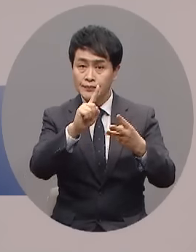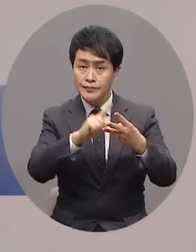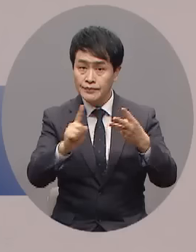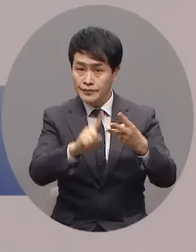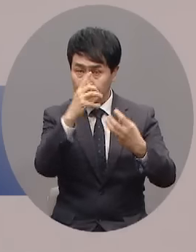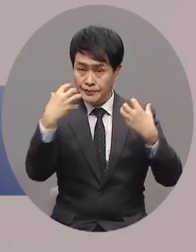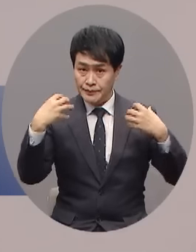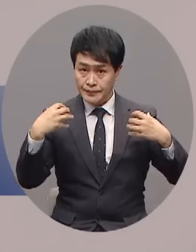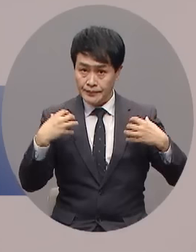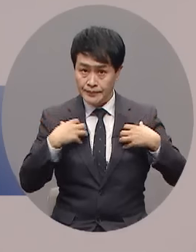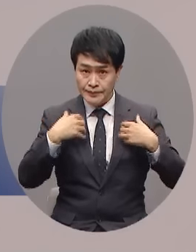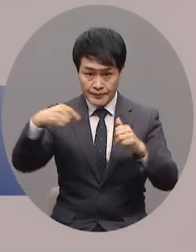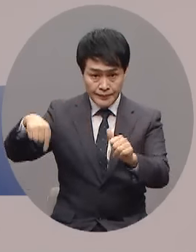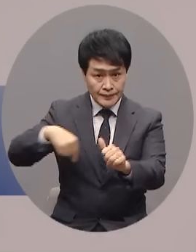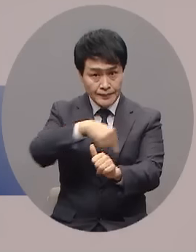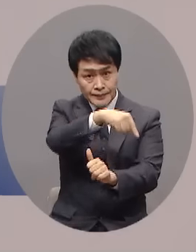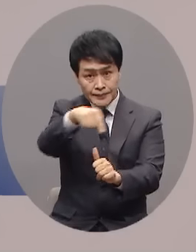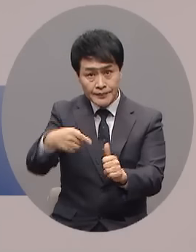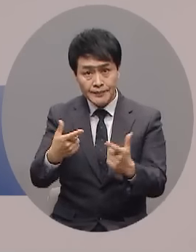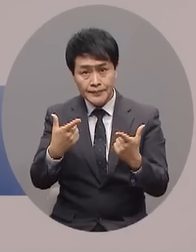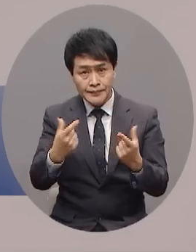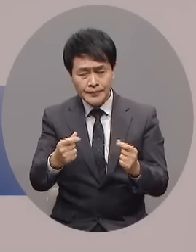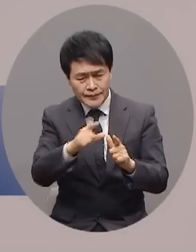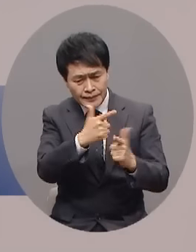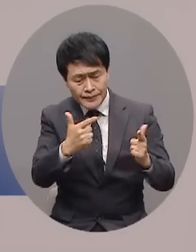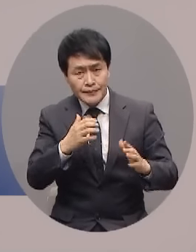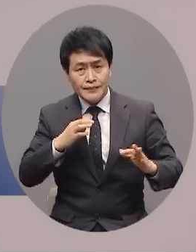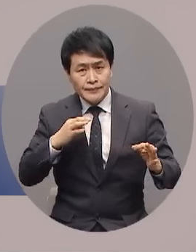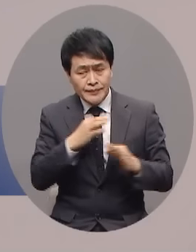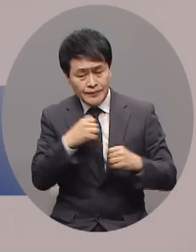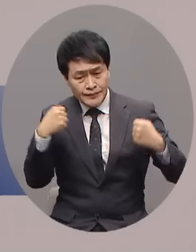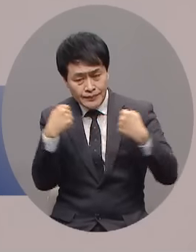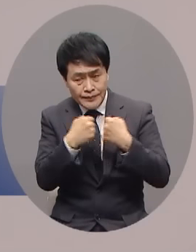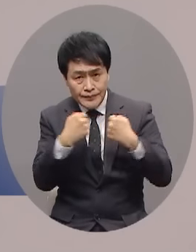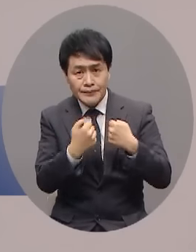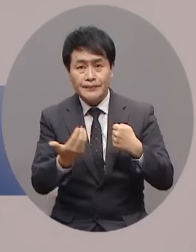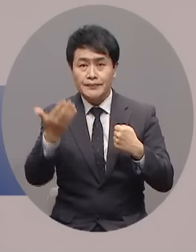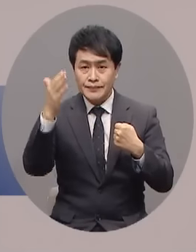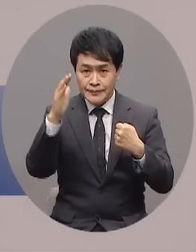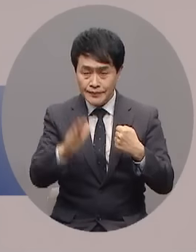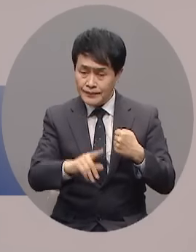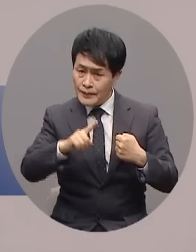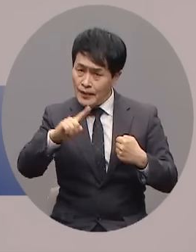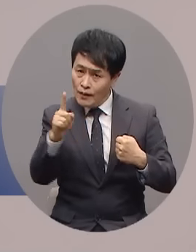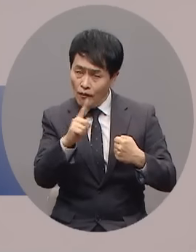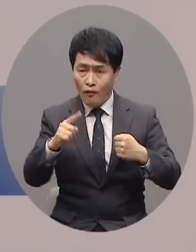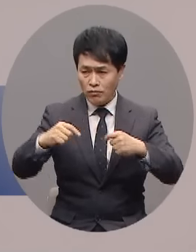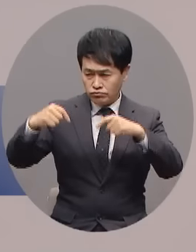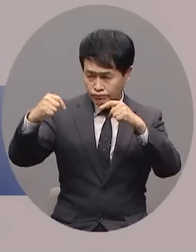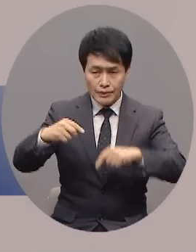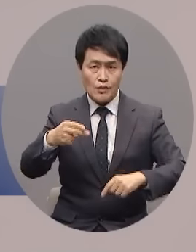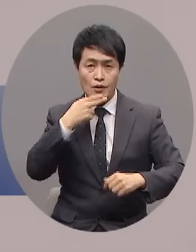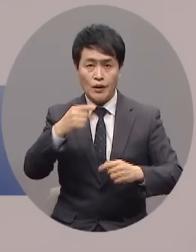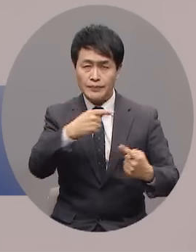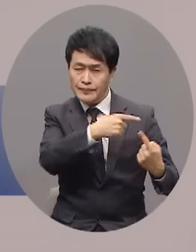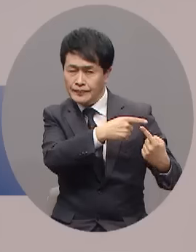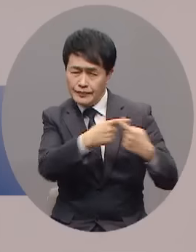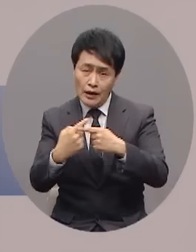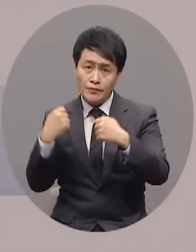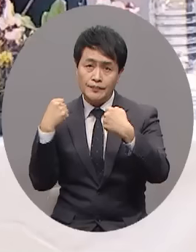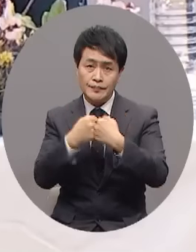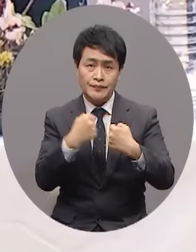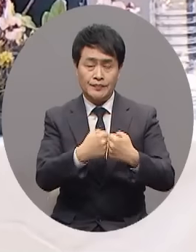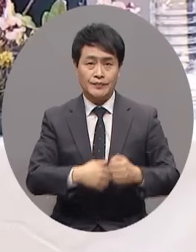정권의 실정과 각종 비리와 싸우는 데서는 어떠한 타협도 없이 단호하게 싸울